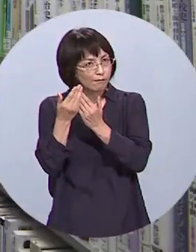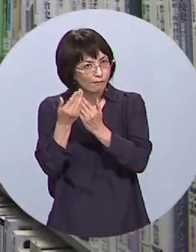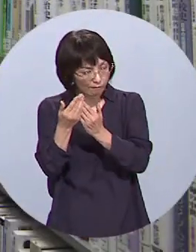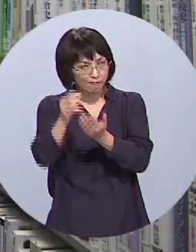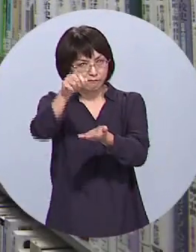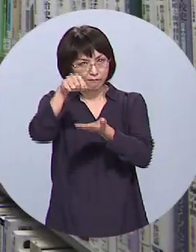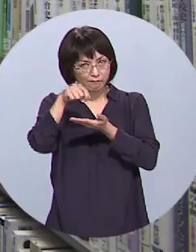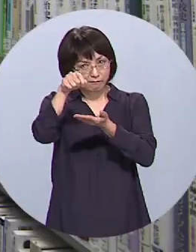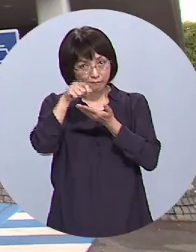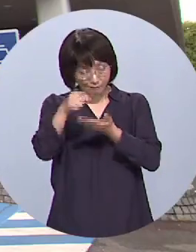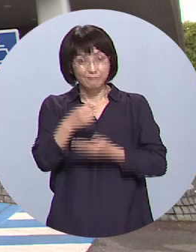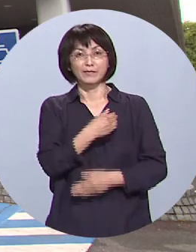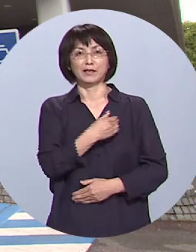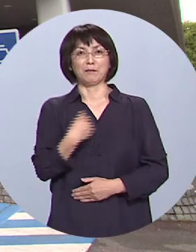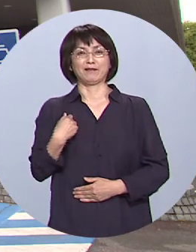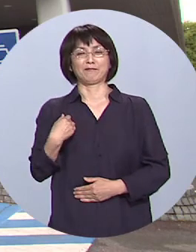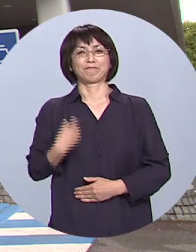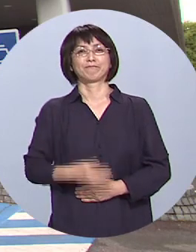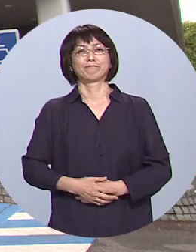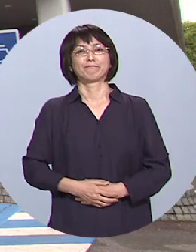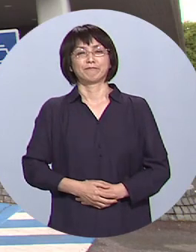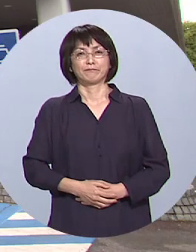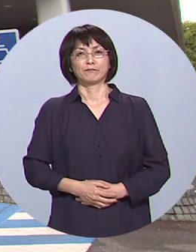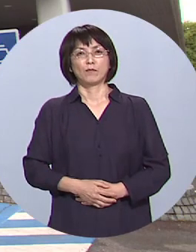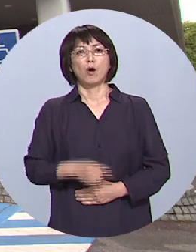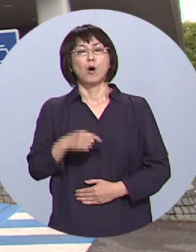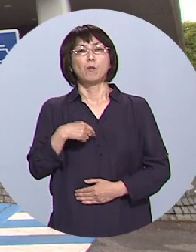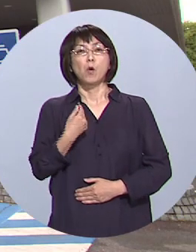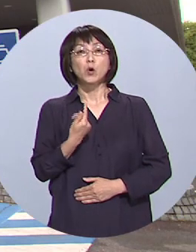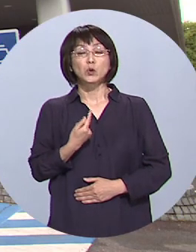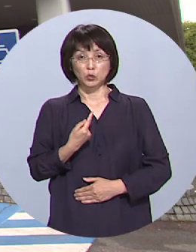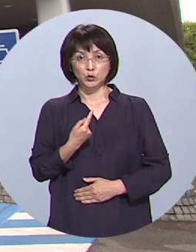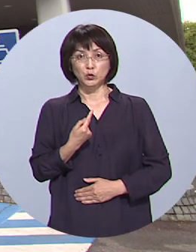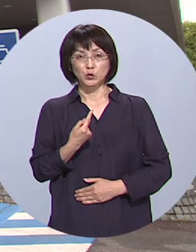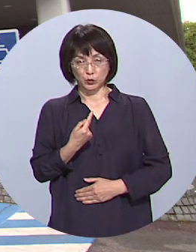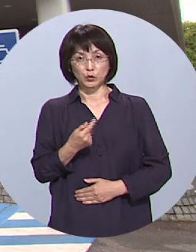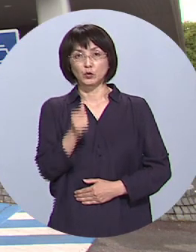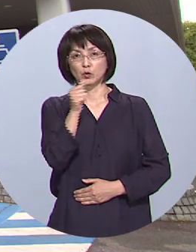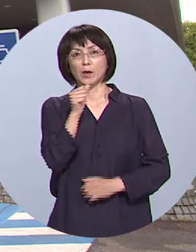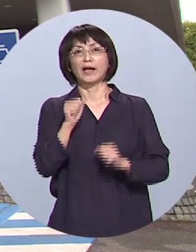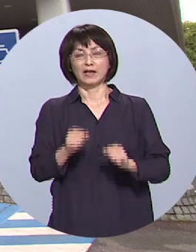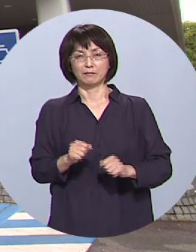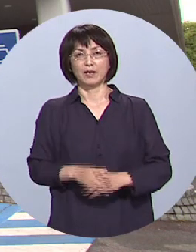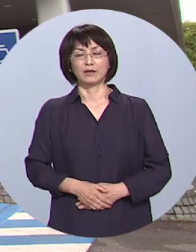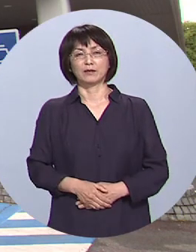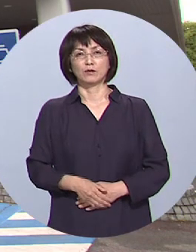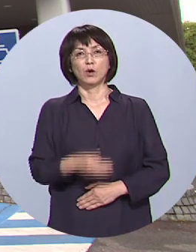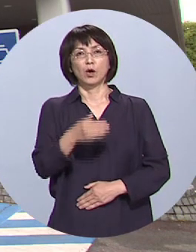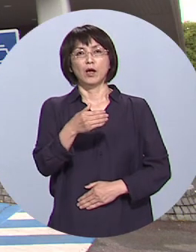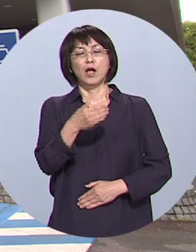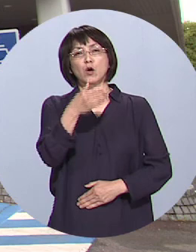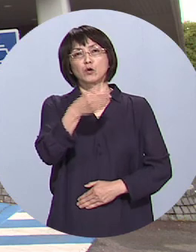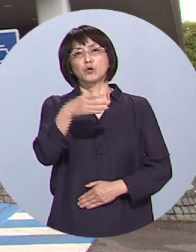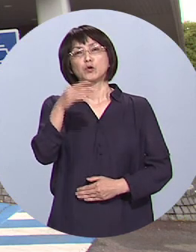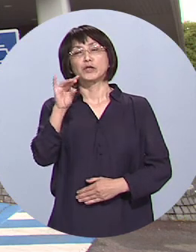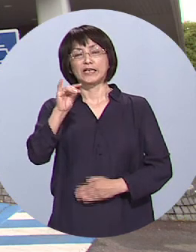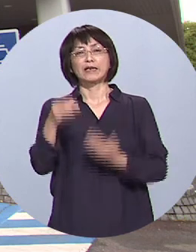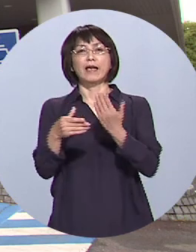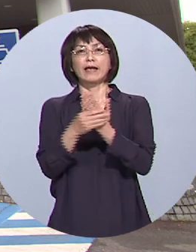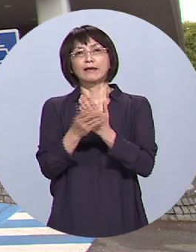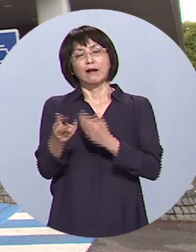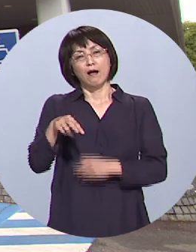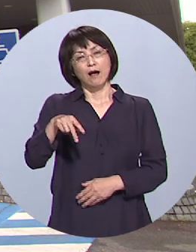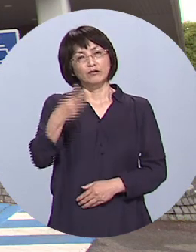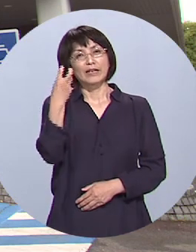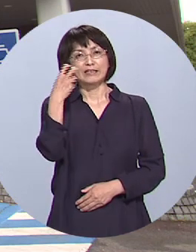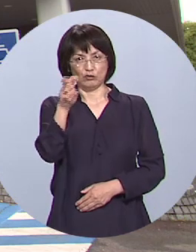利用しましょう。もう一つの県立図書館を紹介しましょう。久喜駅から歩いて20分ほどのところに